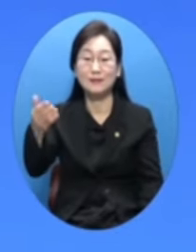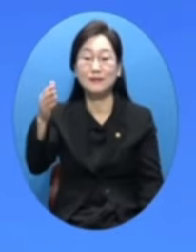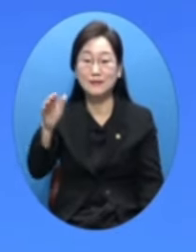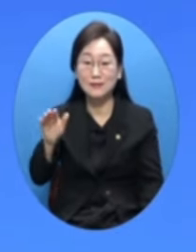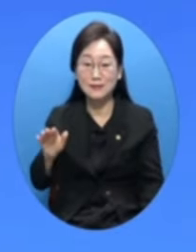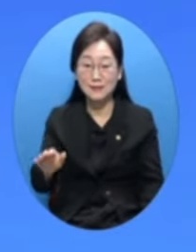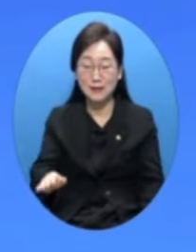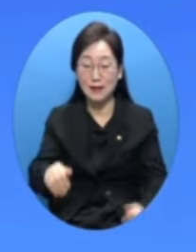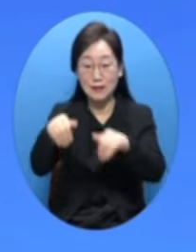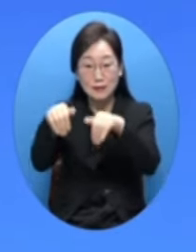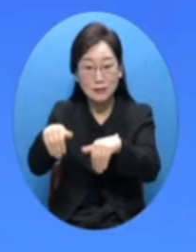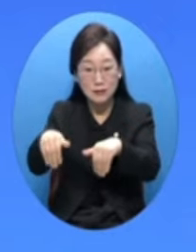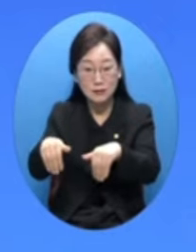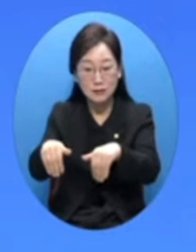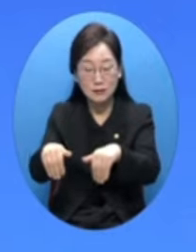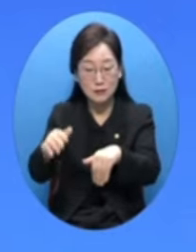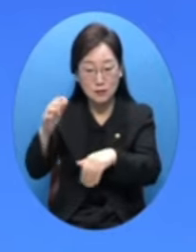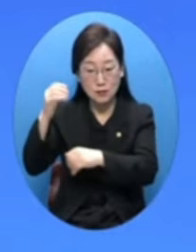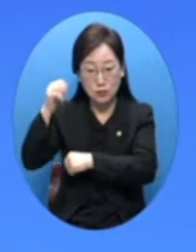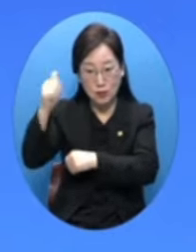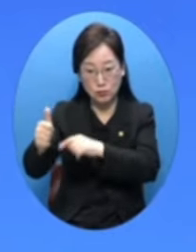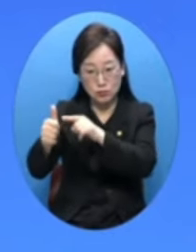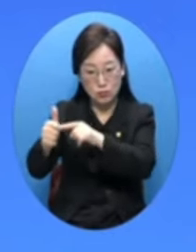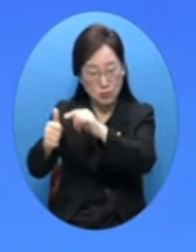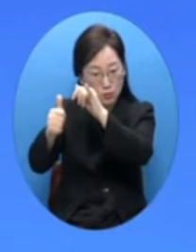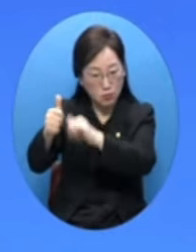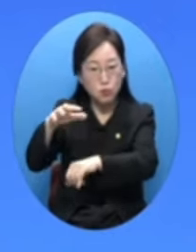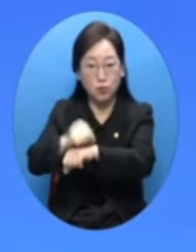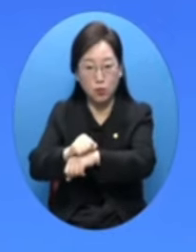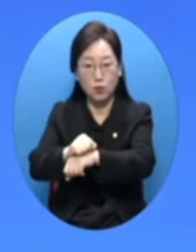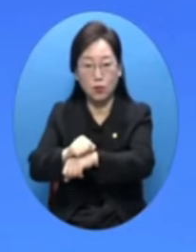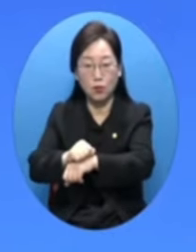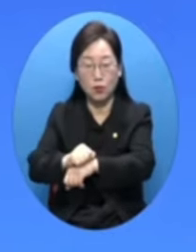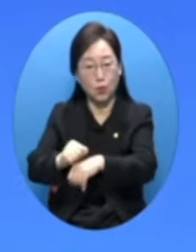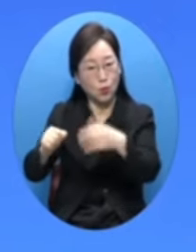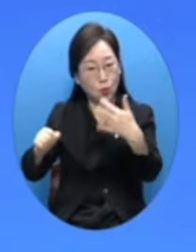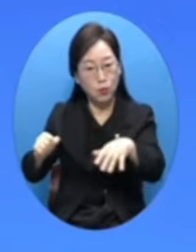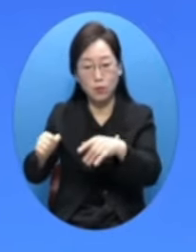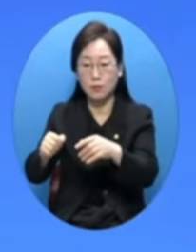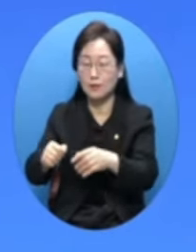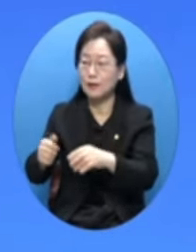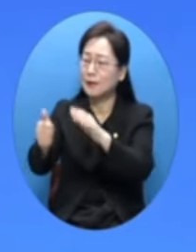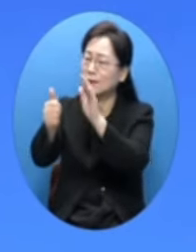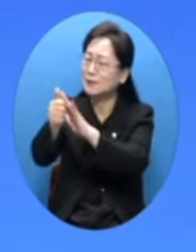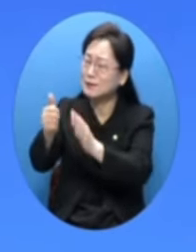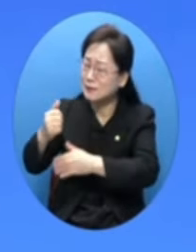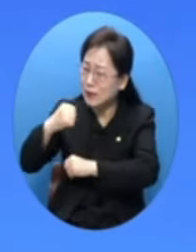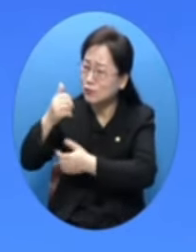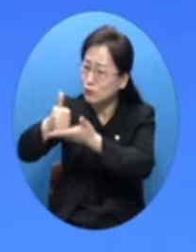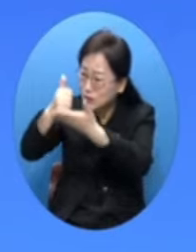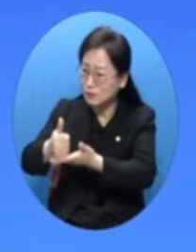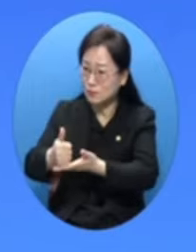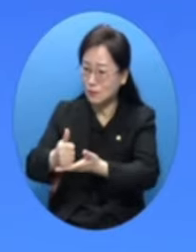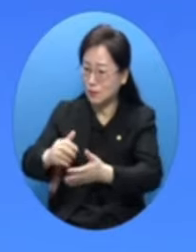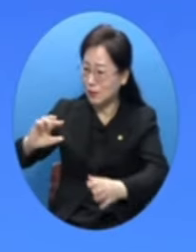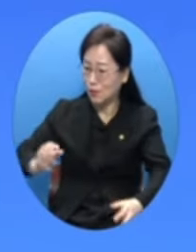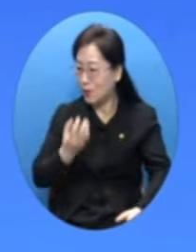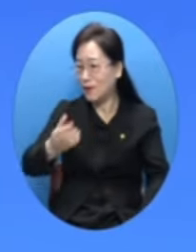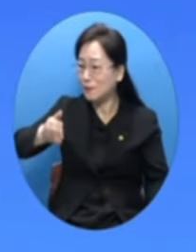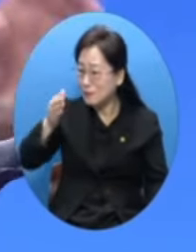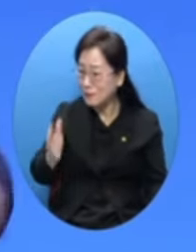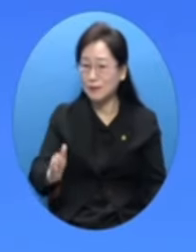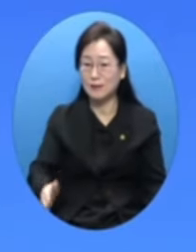그 하인들이 정말 충신이었어요. 장군님, 여기까지 와서 왜 화를 내고 그러십니까?